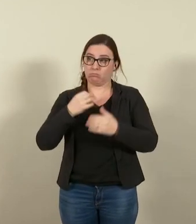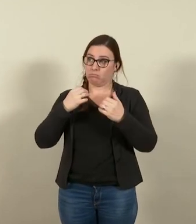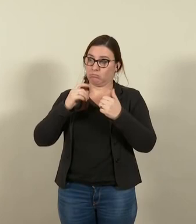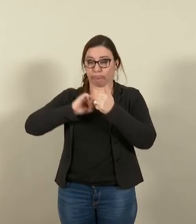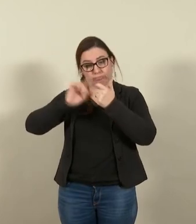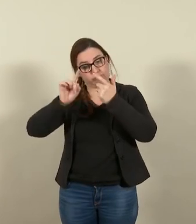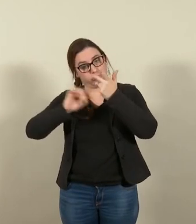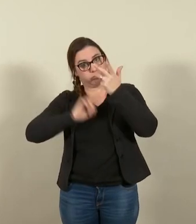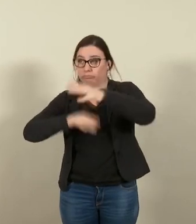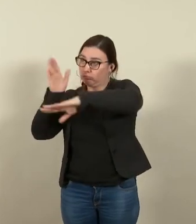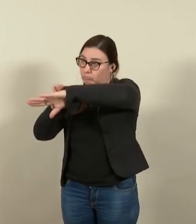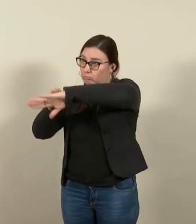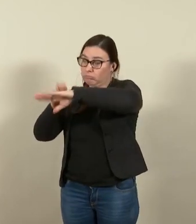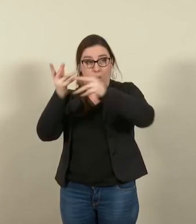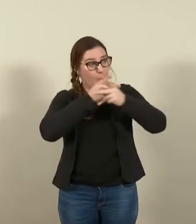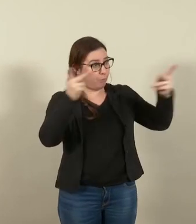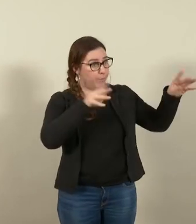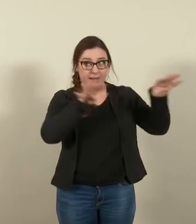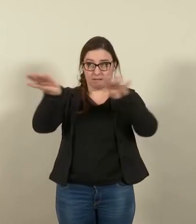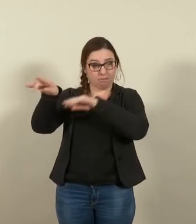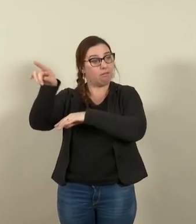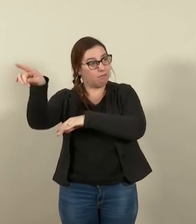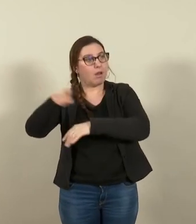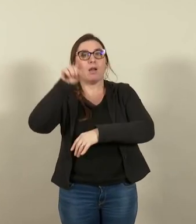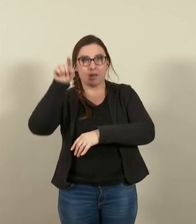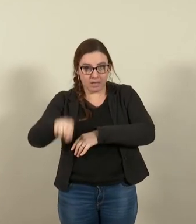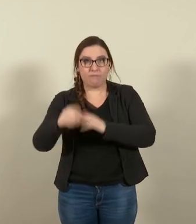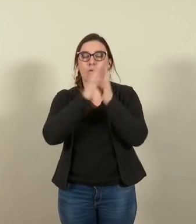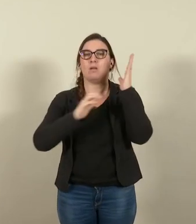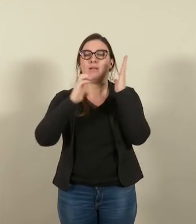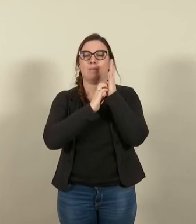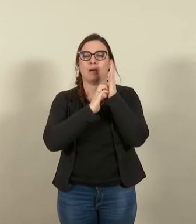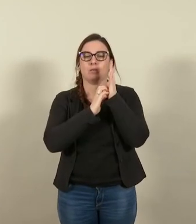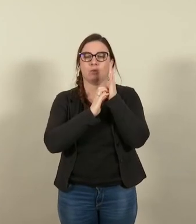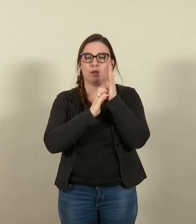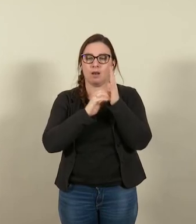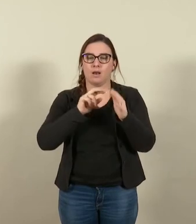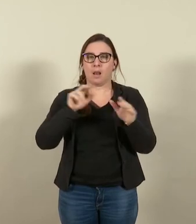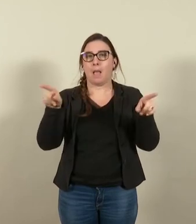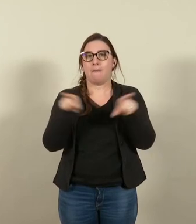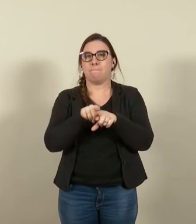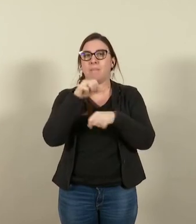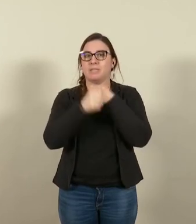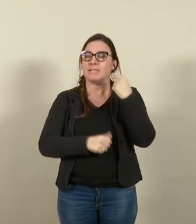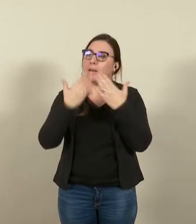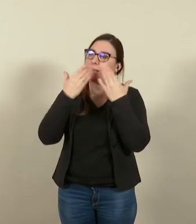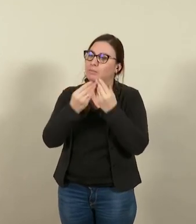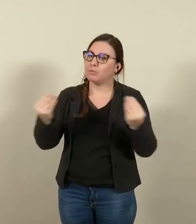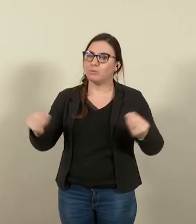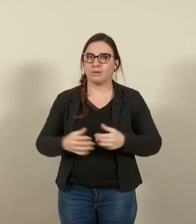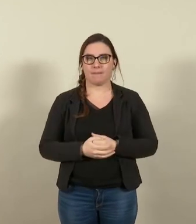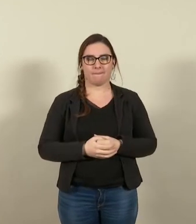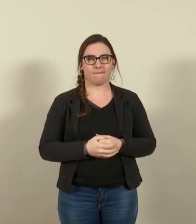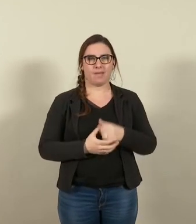pour rappeler pour vous rappeler publiquement à la faveur donc d'une délibération qui sera de même genre voilà merci beaucoup